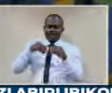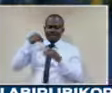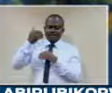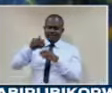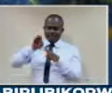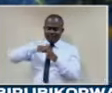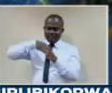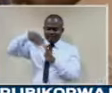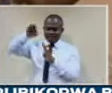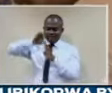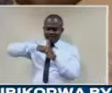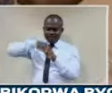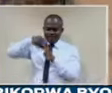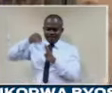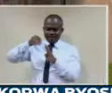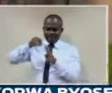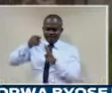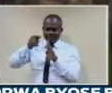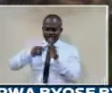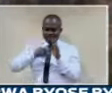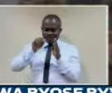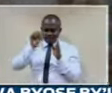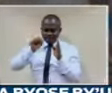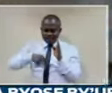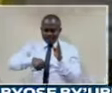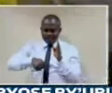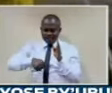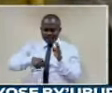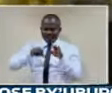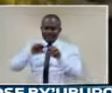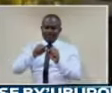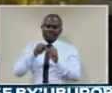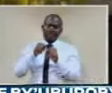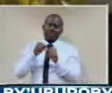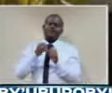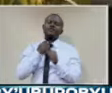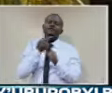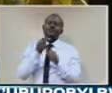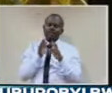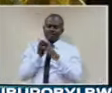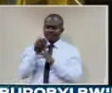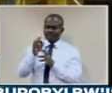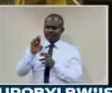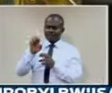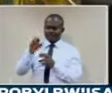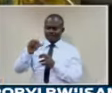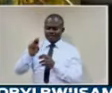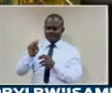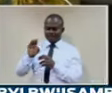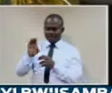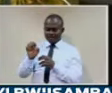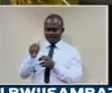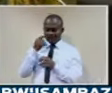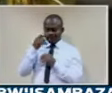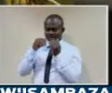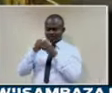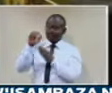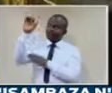abisiga amarangi. Kangaka niko kabasha kuba gafata amajwi kakayohereza muri frequence hejuru. Nyango abonye